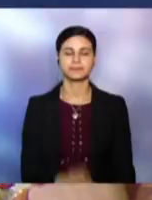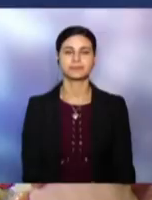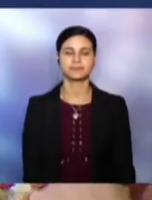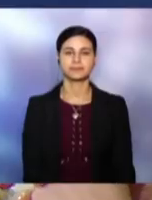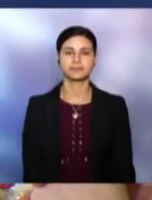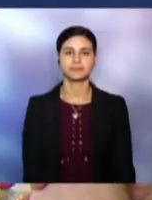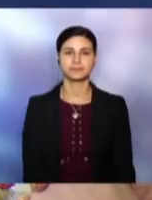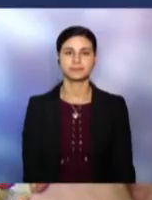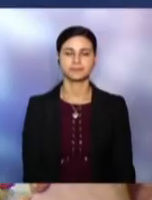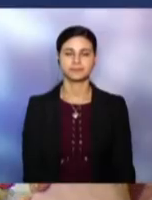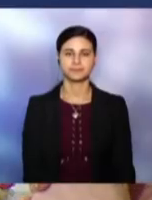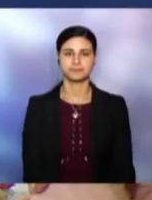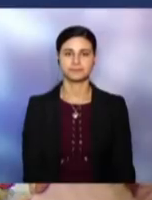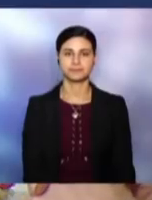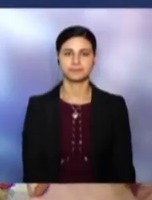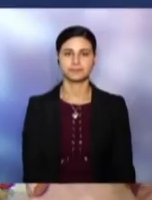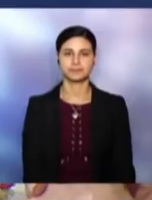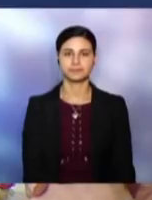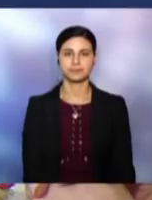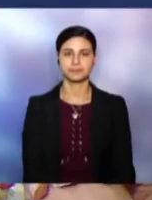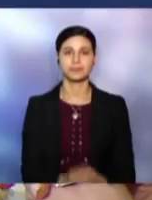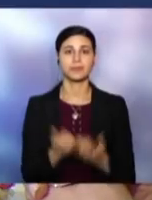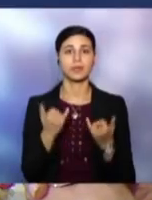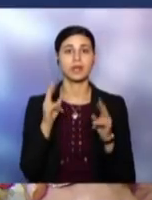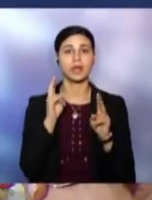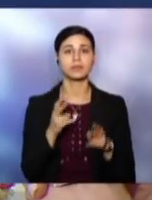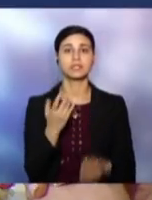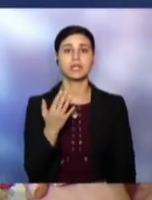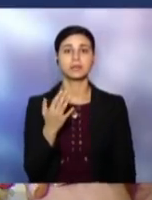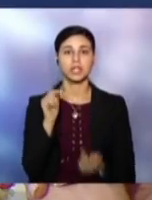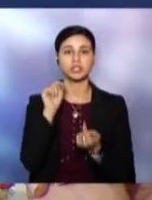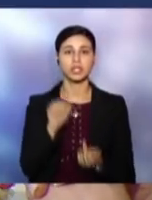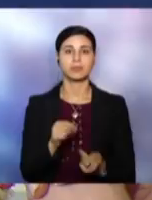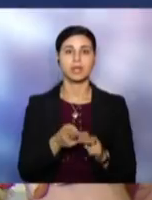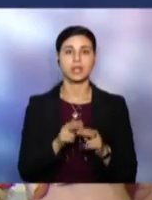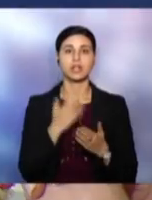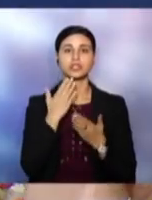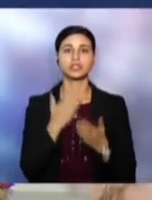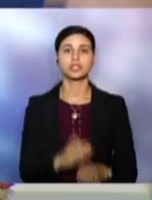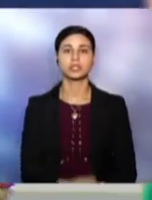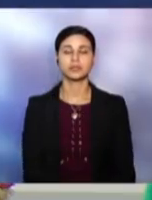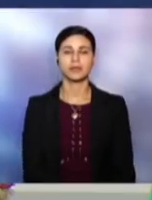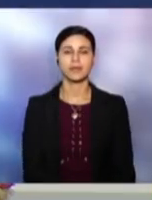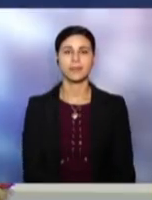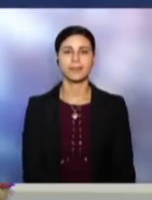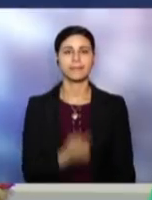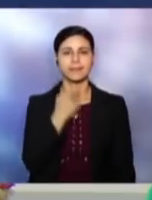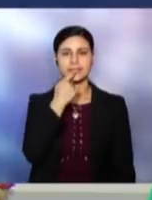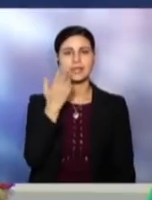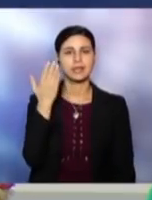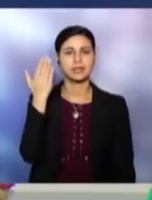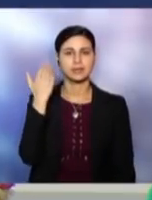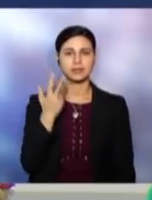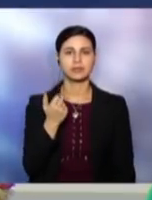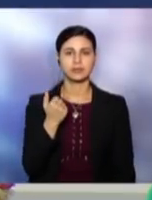გამარჯობა ქალბატონო მარი. ეხლა არ ვიცი, აბა რამდენად შეეფერება ეს შეკითხვა. დიახ. რამდენიმე წლების წინ მართლაც რო